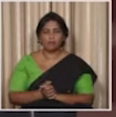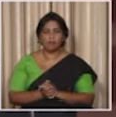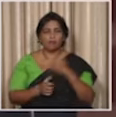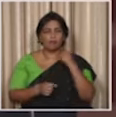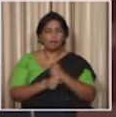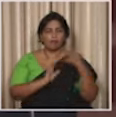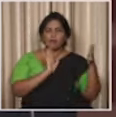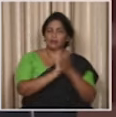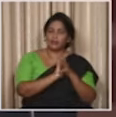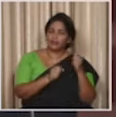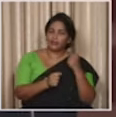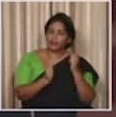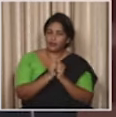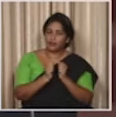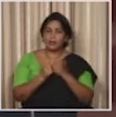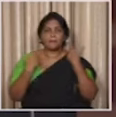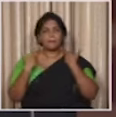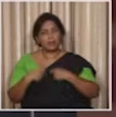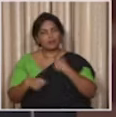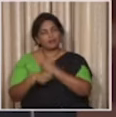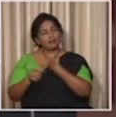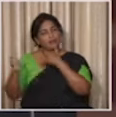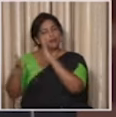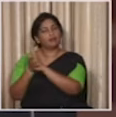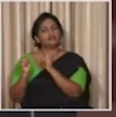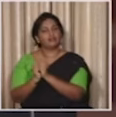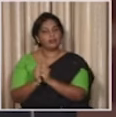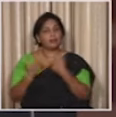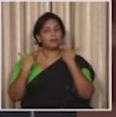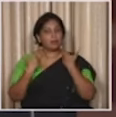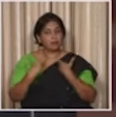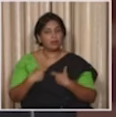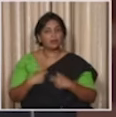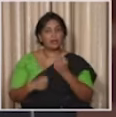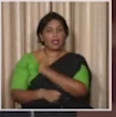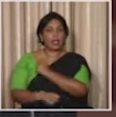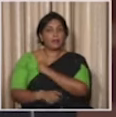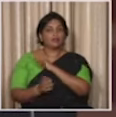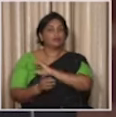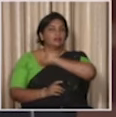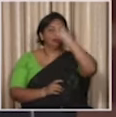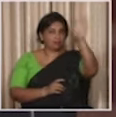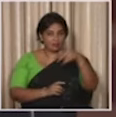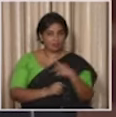mian dua tekat pada kerua, main deraja bangsa tekat pada kerua, ekene main deraja bangsa tara mati kawan di lehari,